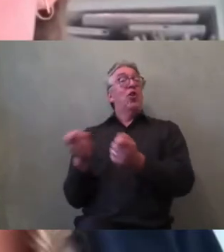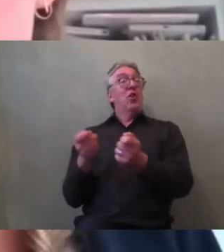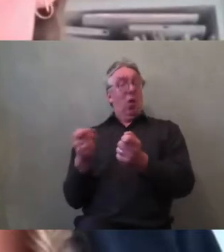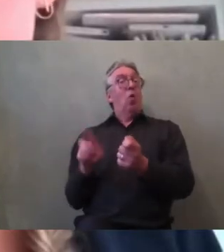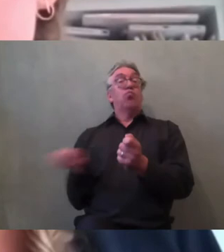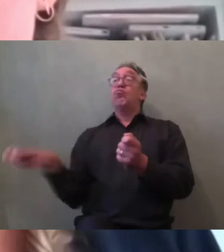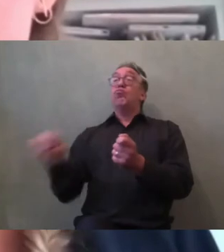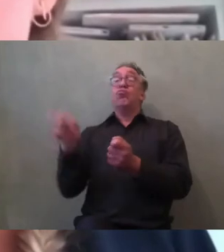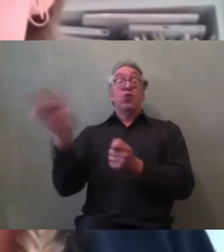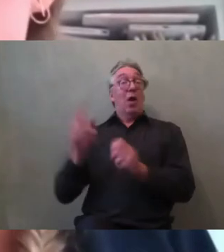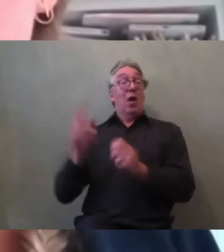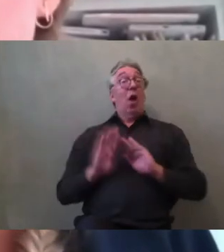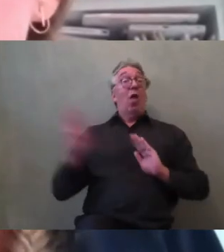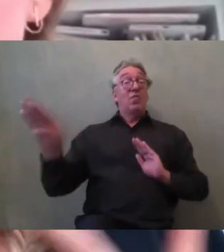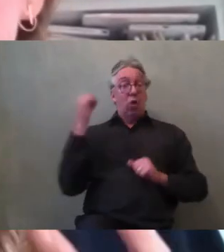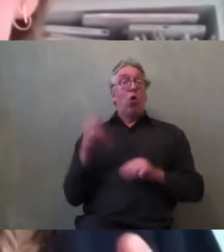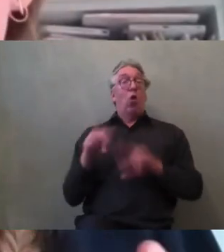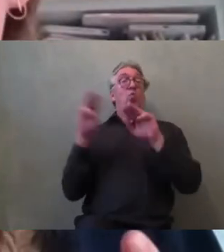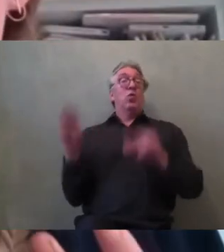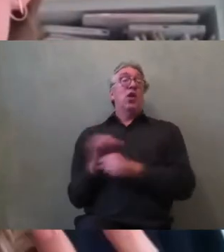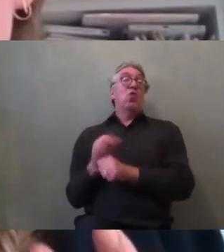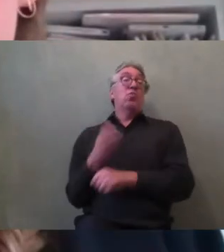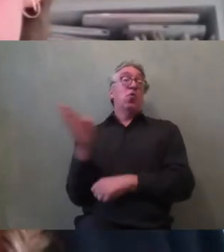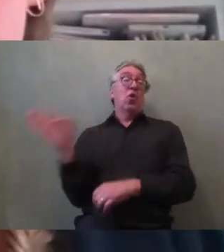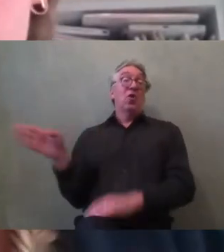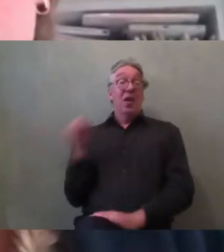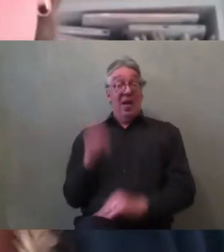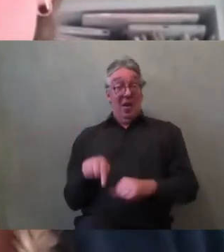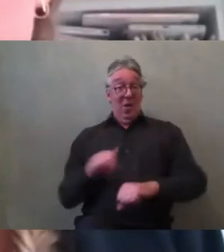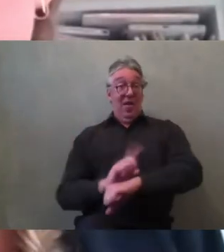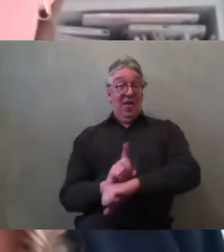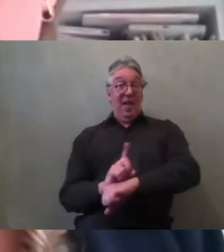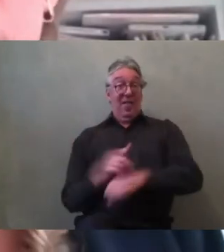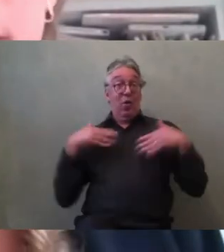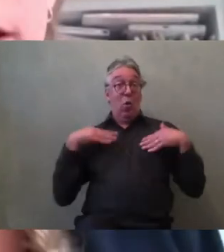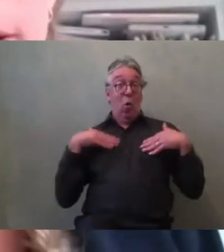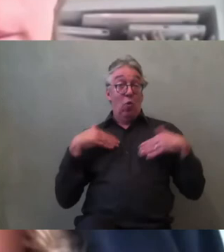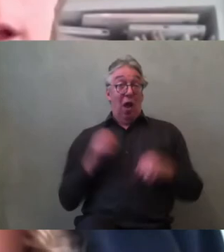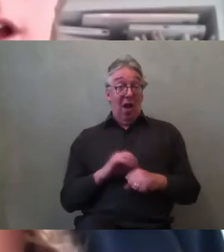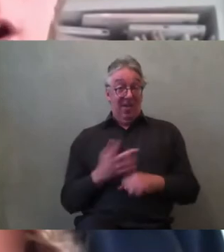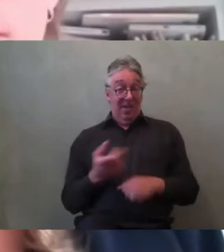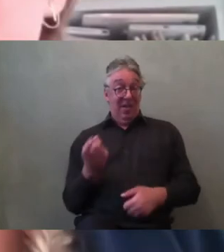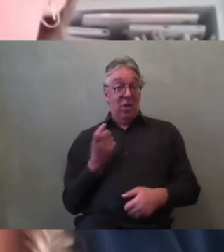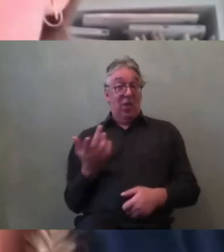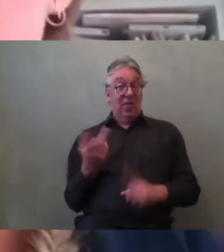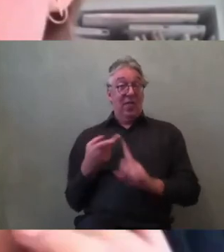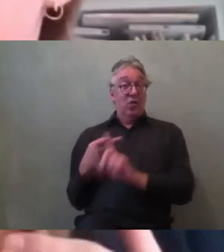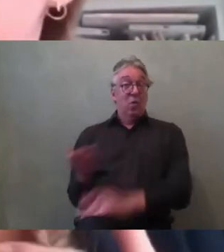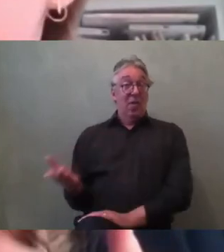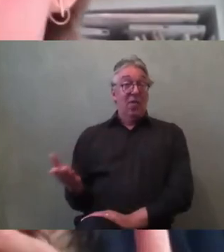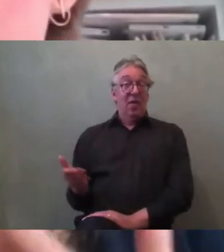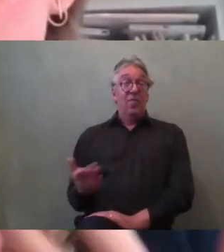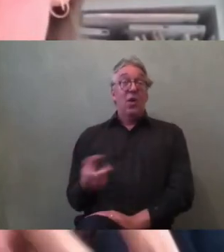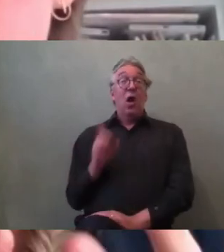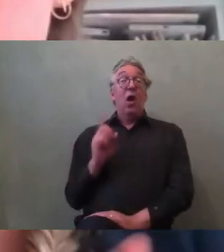museum kunnen bezoeken. In tijden van corona is dit natuurlijk ook een ontzettend interessante tool om op het moment dat alle deuren